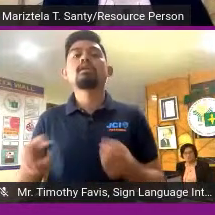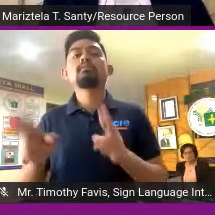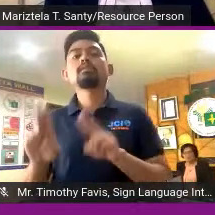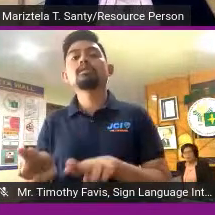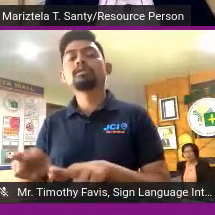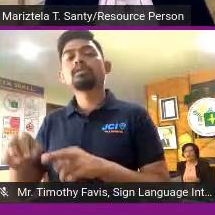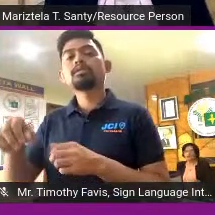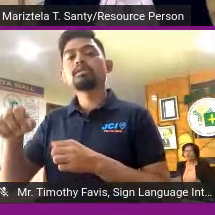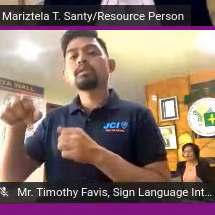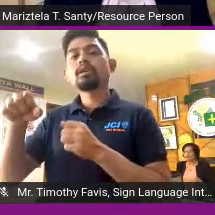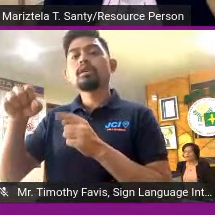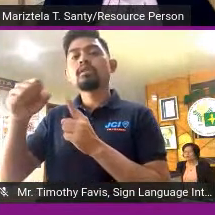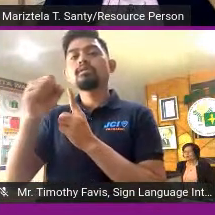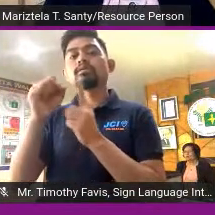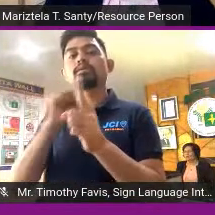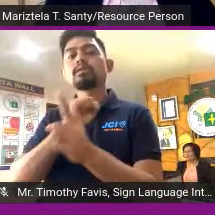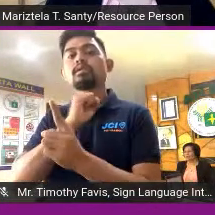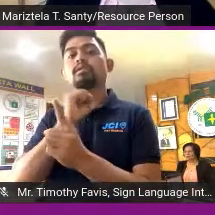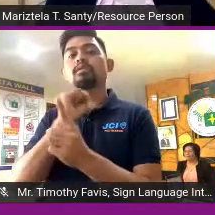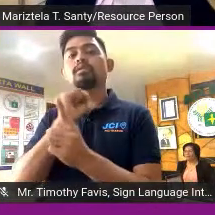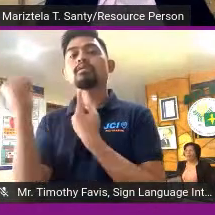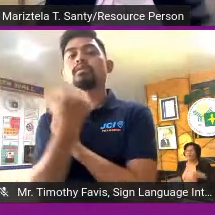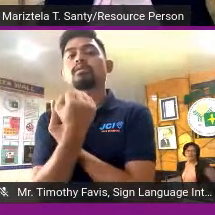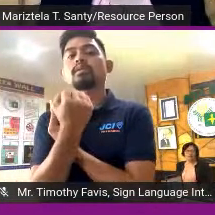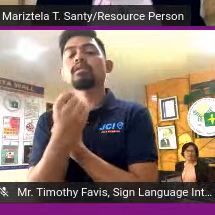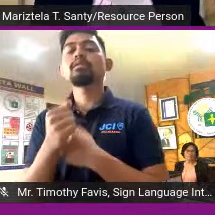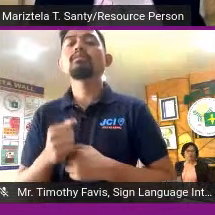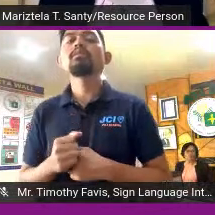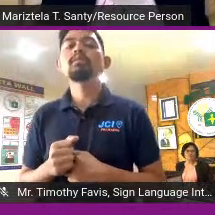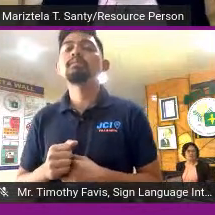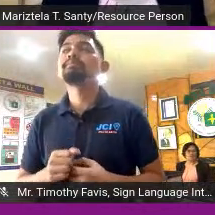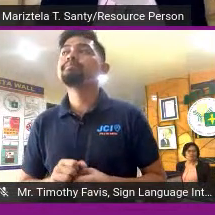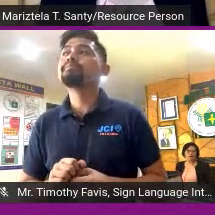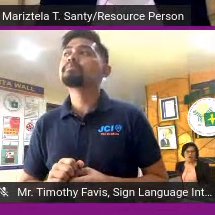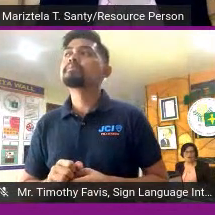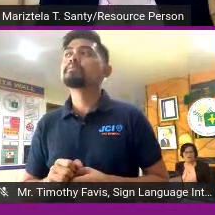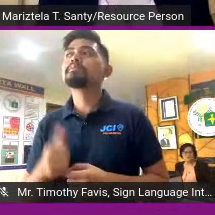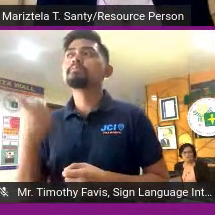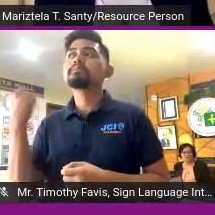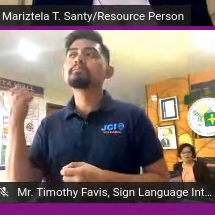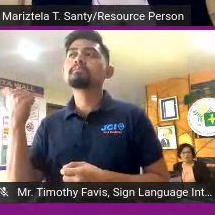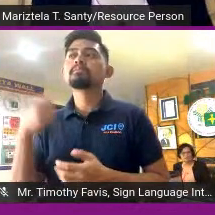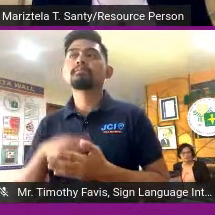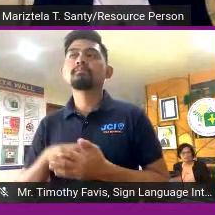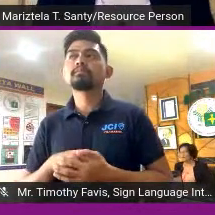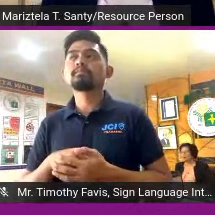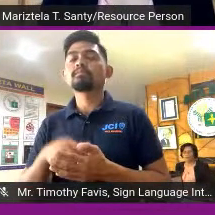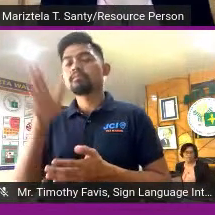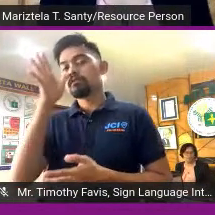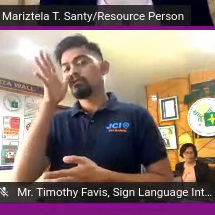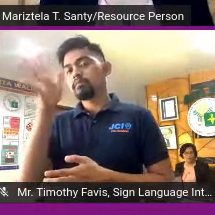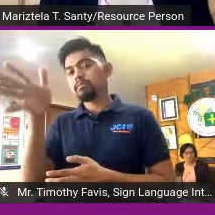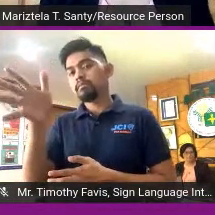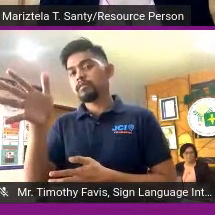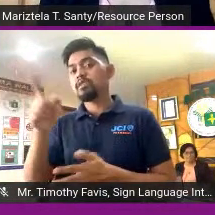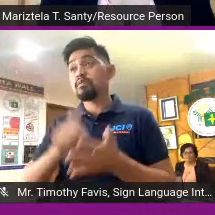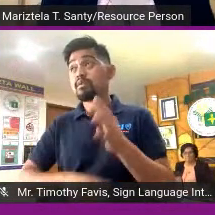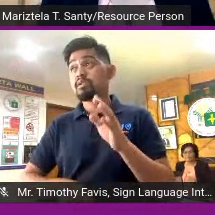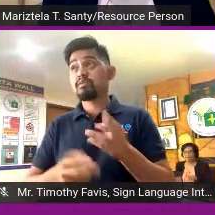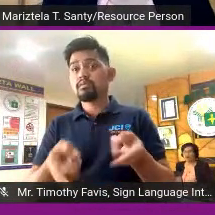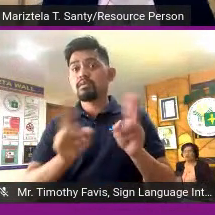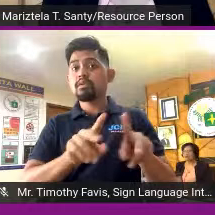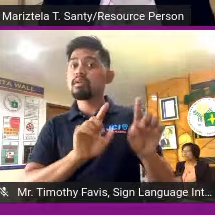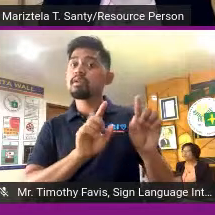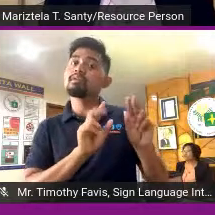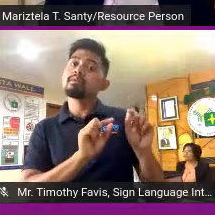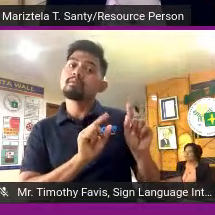po? Noon, wala kang pakialam kung anong ginagawa ng neighbor mo.